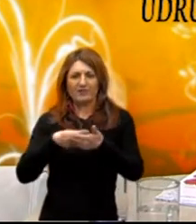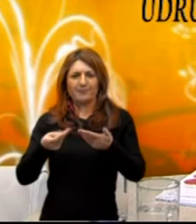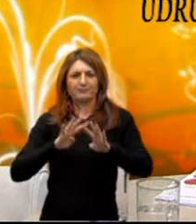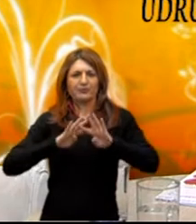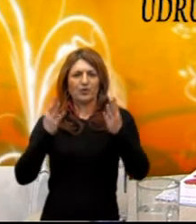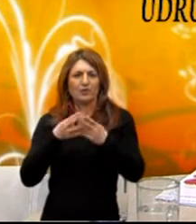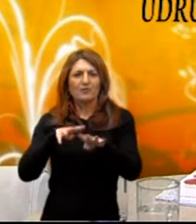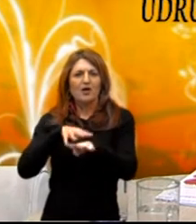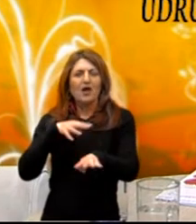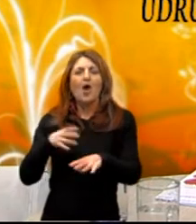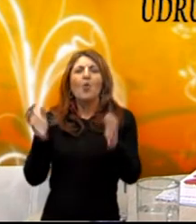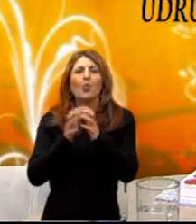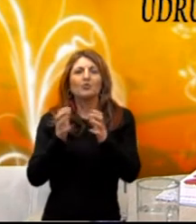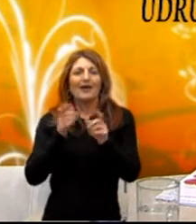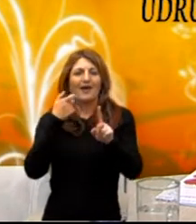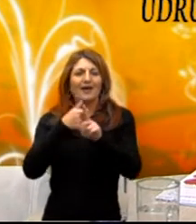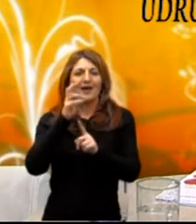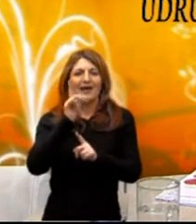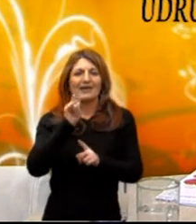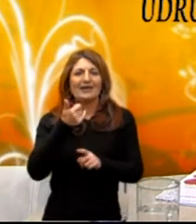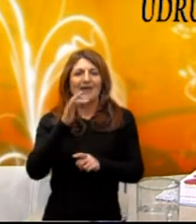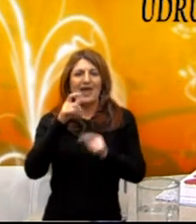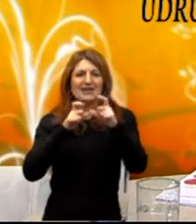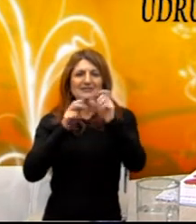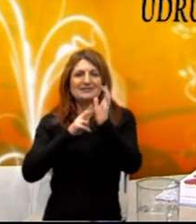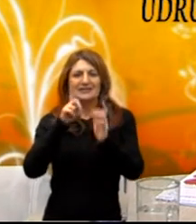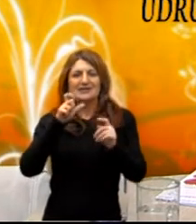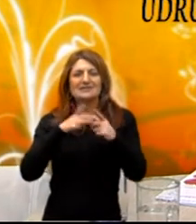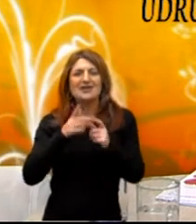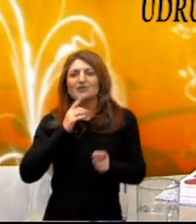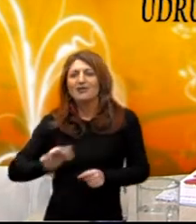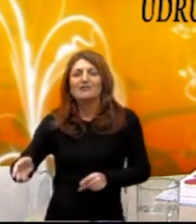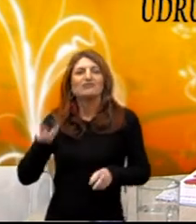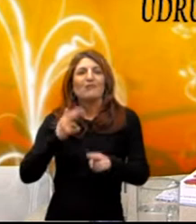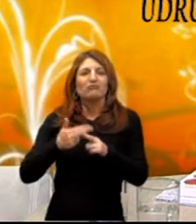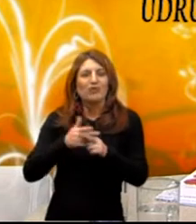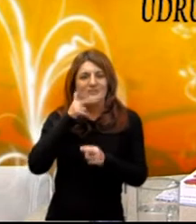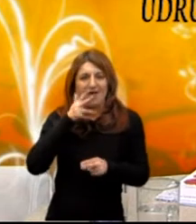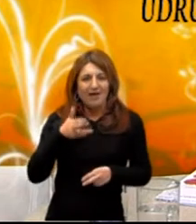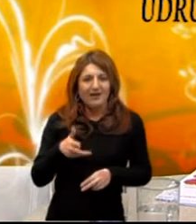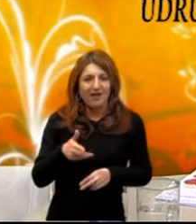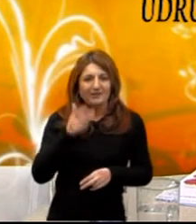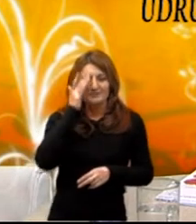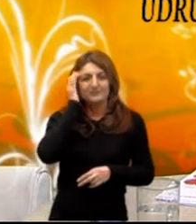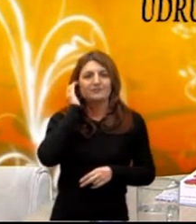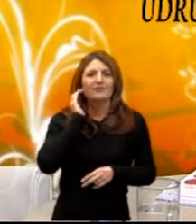od udruge Krijesnica, gdje su djeca sa onkološkim bolestima, problema i tako dalje. I upravo su,